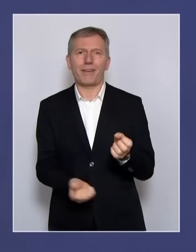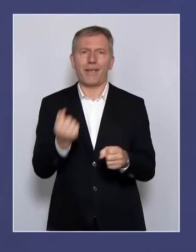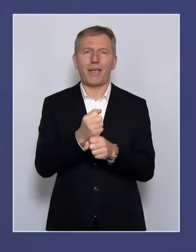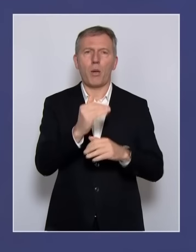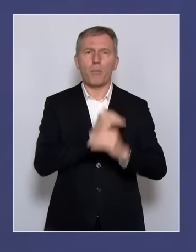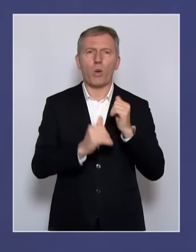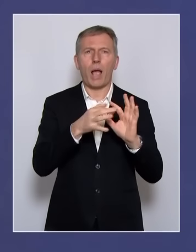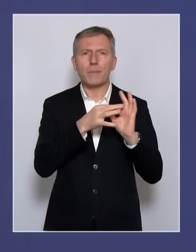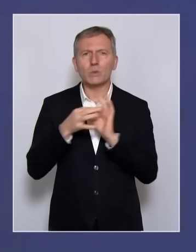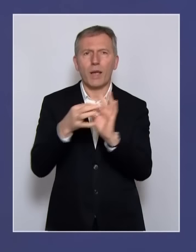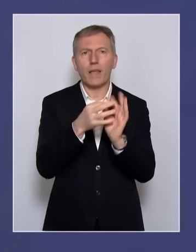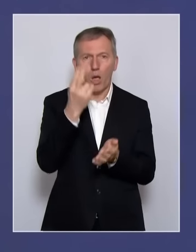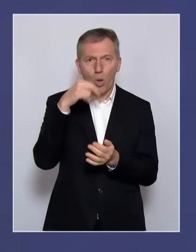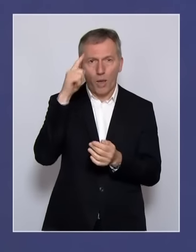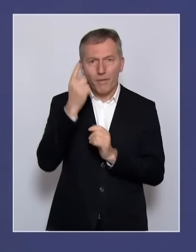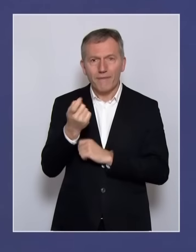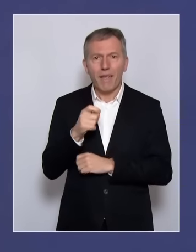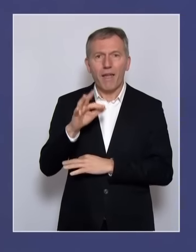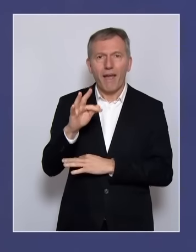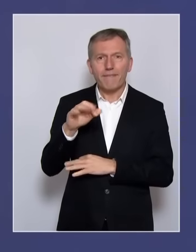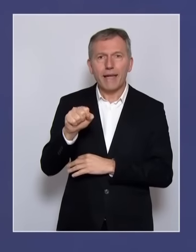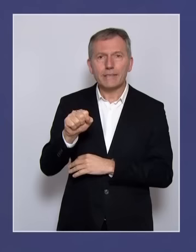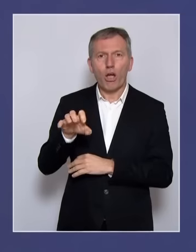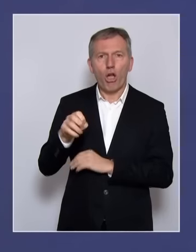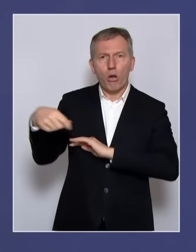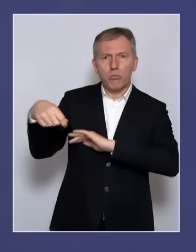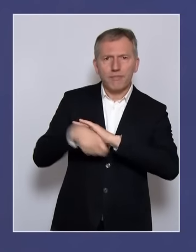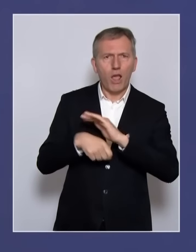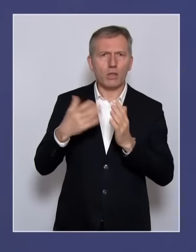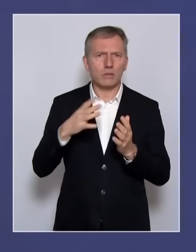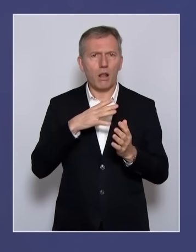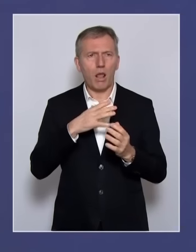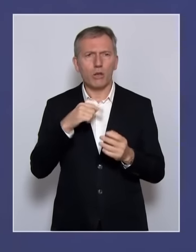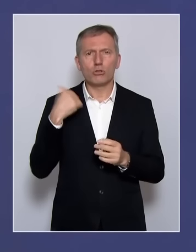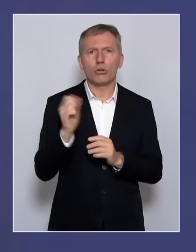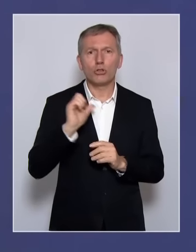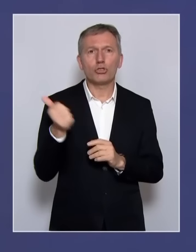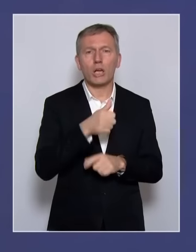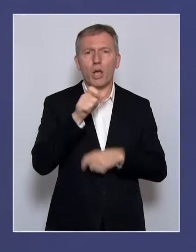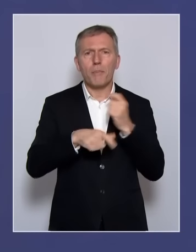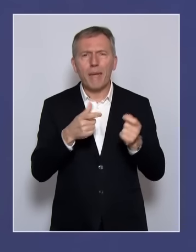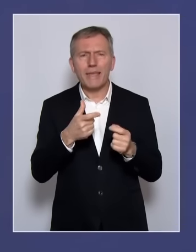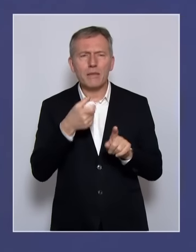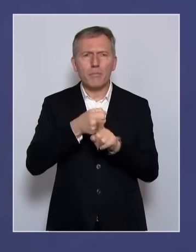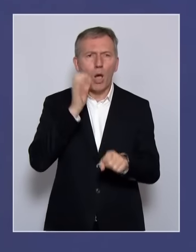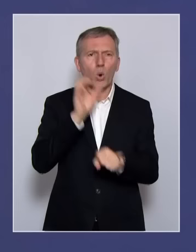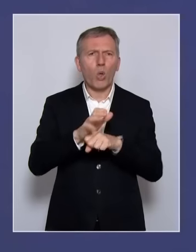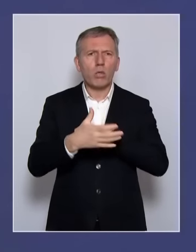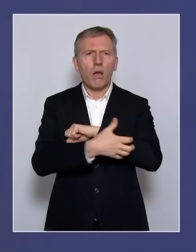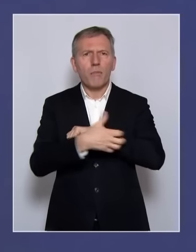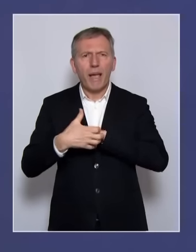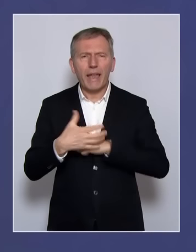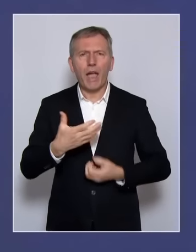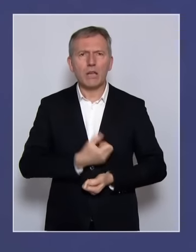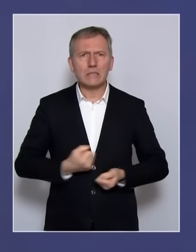solidarités qui s'appuyant sur le fonds social européen viendra accompagner les initiatives des états membres contre toutes les précarités et permettra d